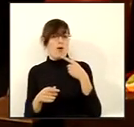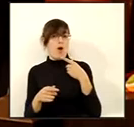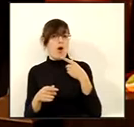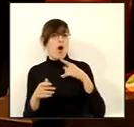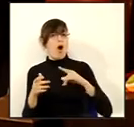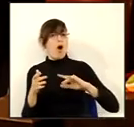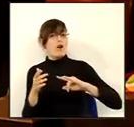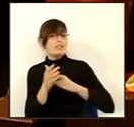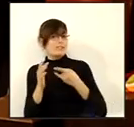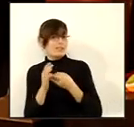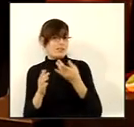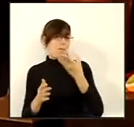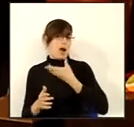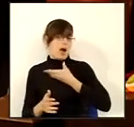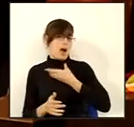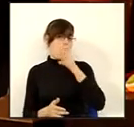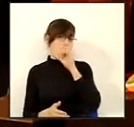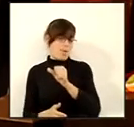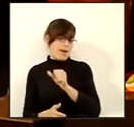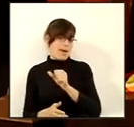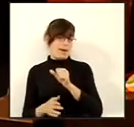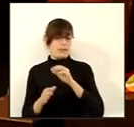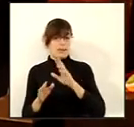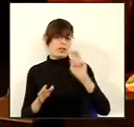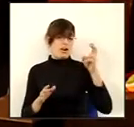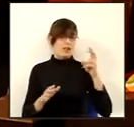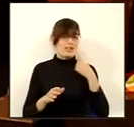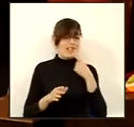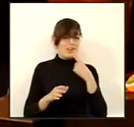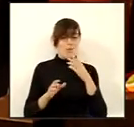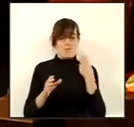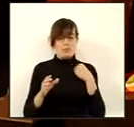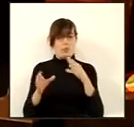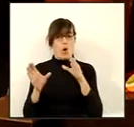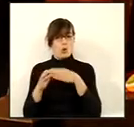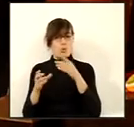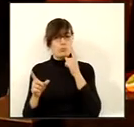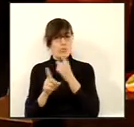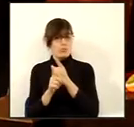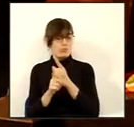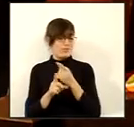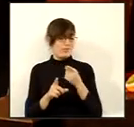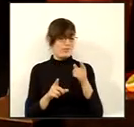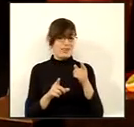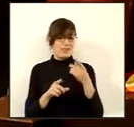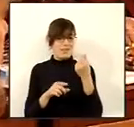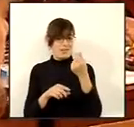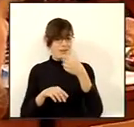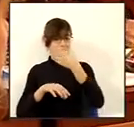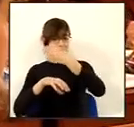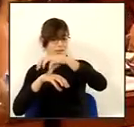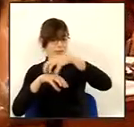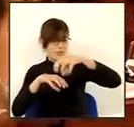i l'altra, i tal com s'intueix a la moció, tinguem de ser els grups de l'oposició els que hàgim de redistribuir conjuntament amb l'equip de